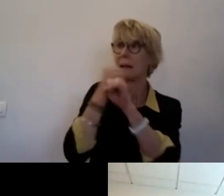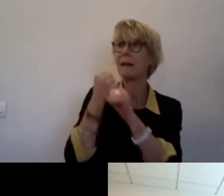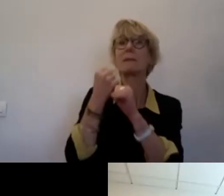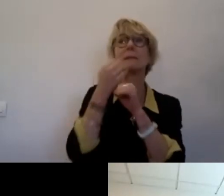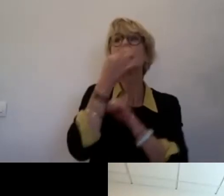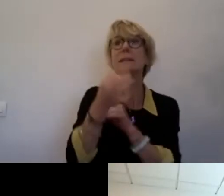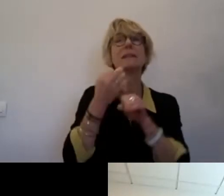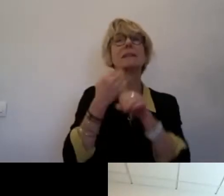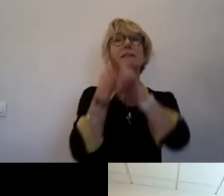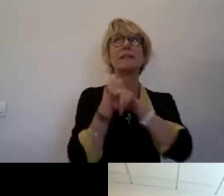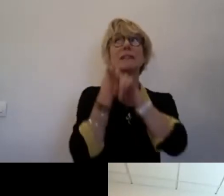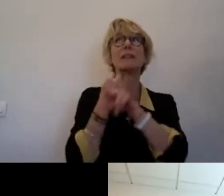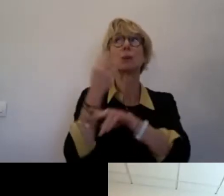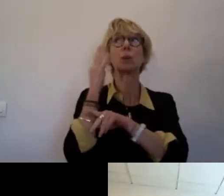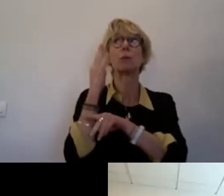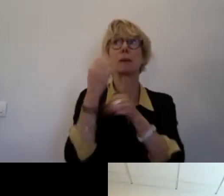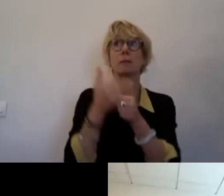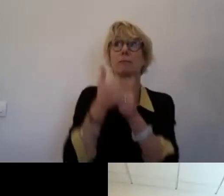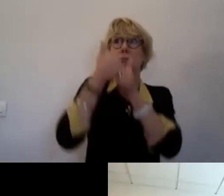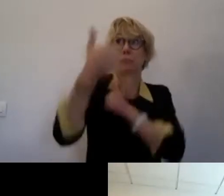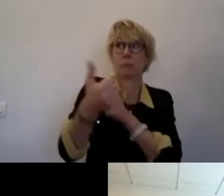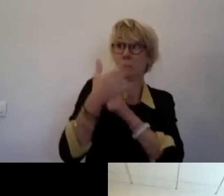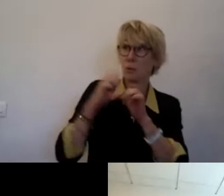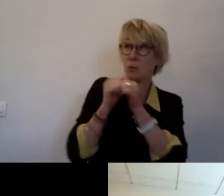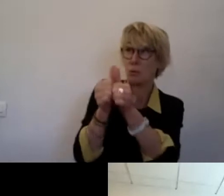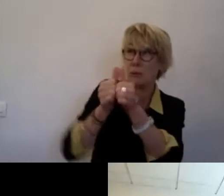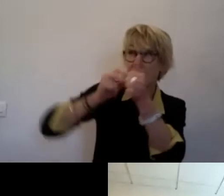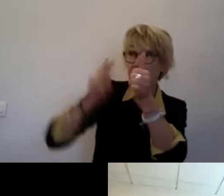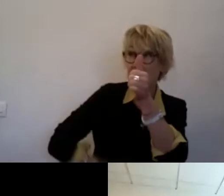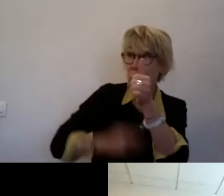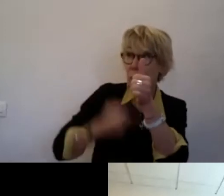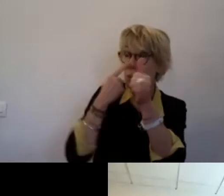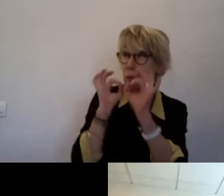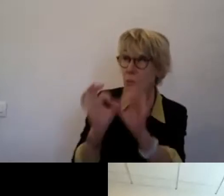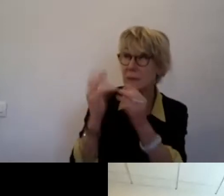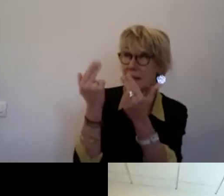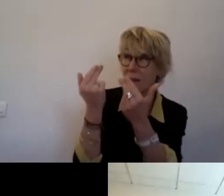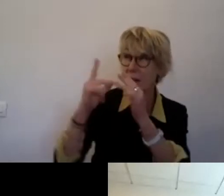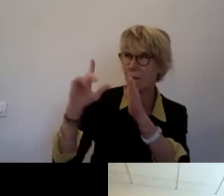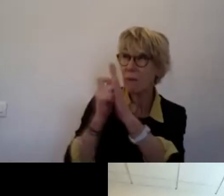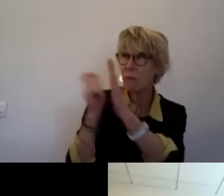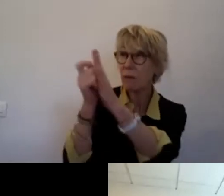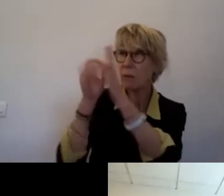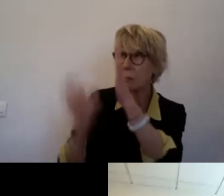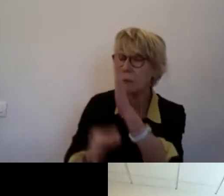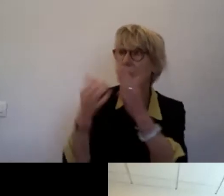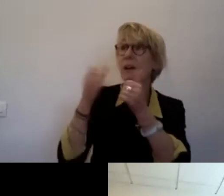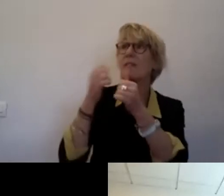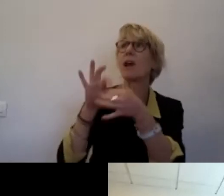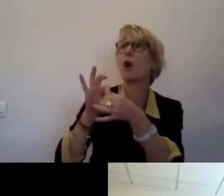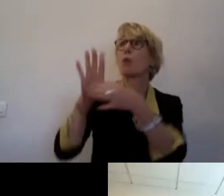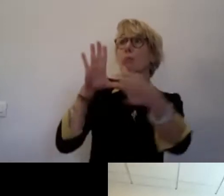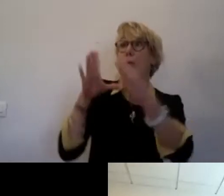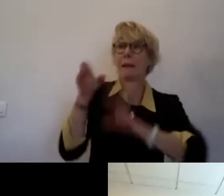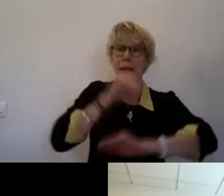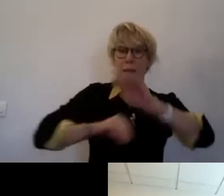les personnes qu'on suivait habituellement pour être sûr qu'il n'y avait pas une rupture thérapeutique et pour aussi, aussi